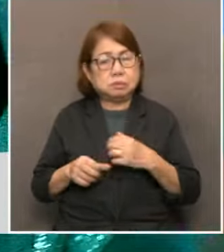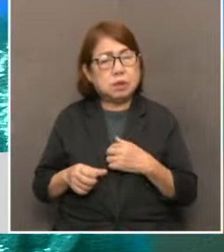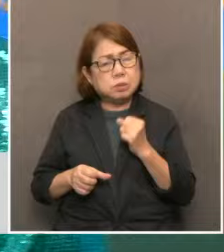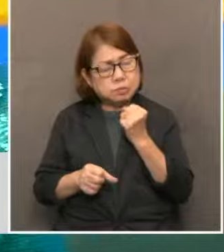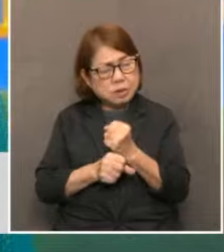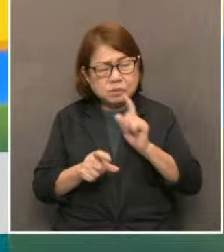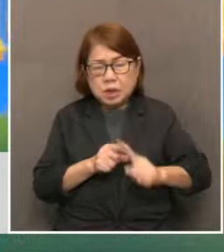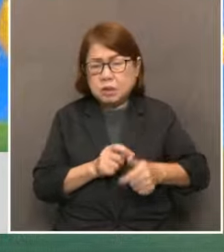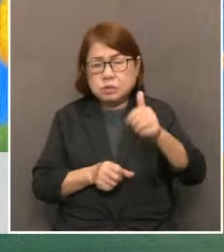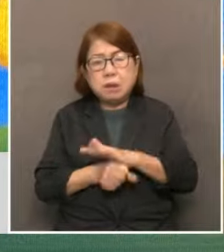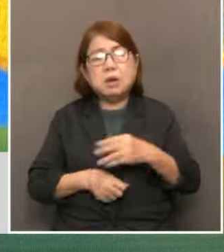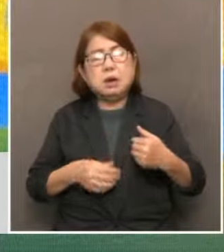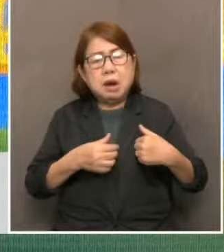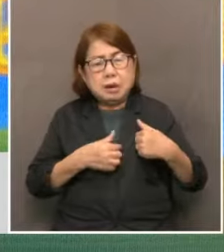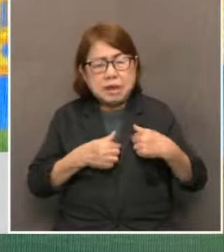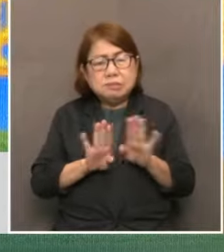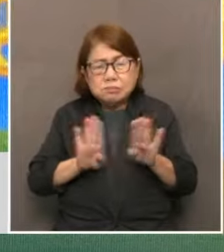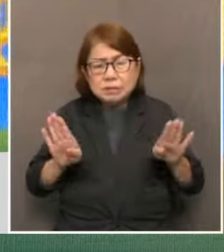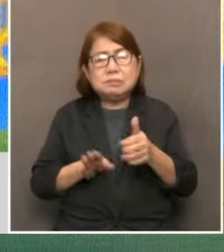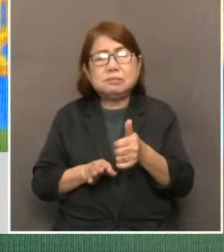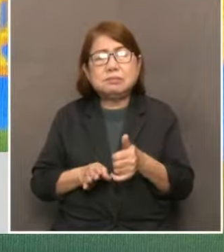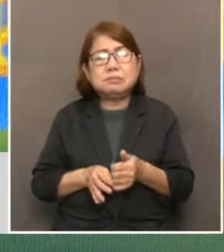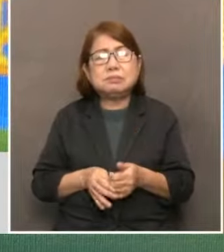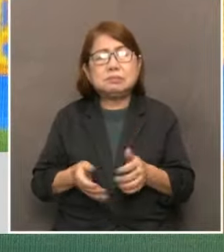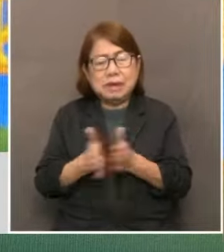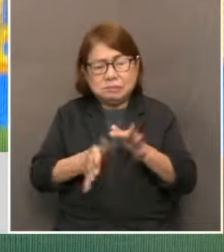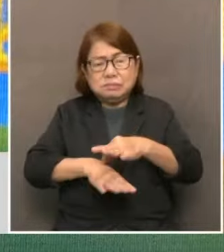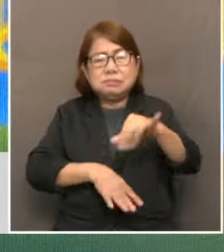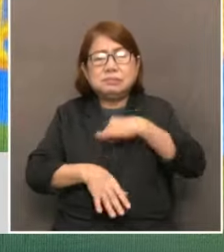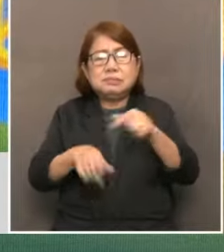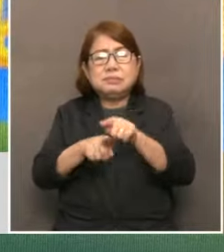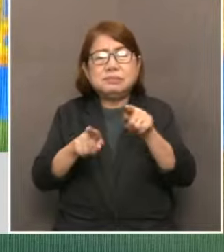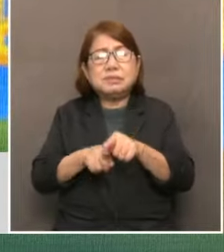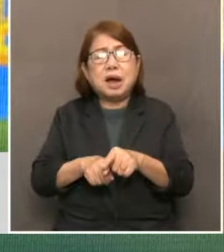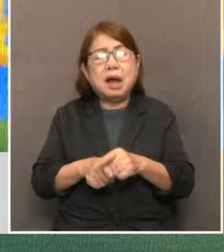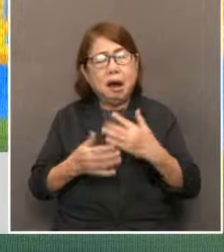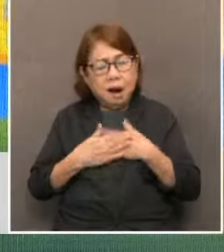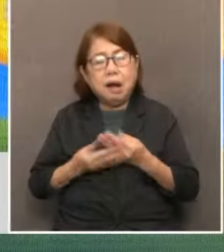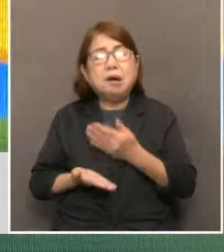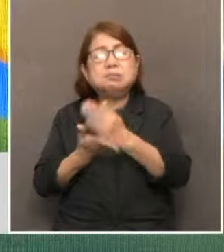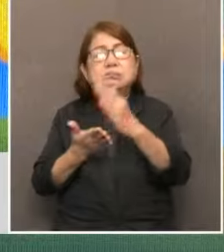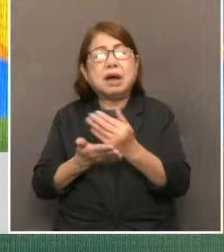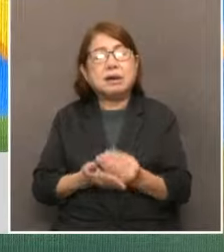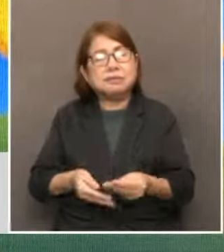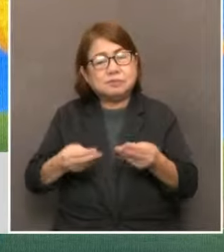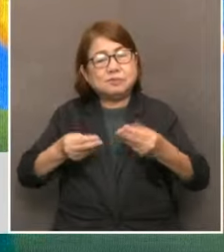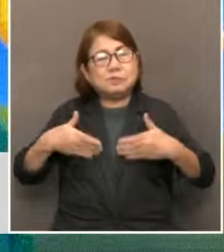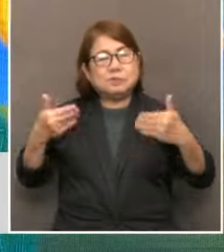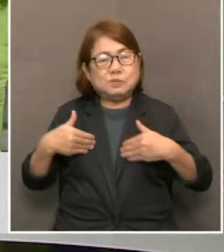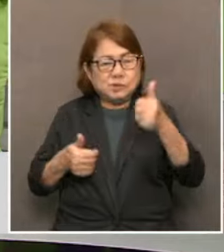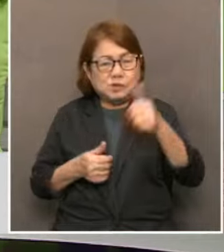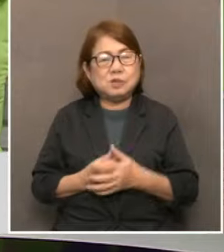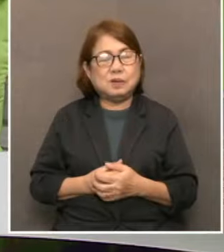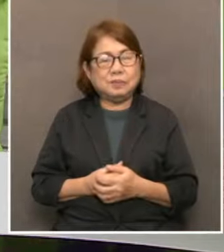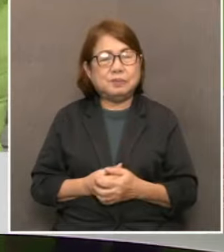ให้ทุกคนออกมาเปิดใจกว้างคือเอาง่ายๆว่าเพื่อนมนุษย์ด้วยกันเองเราแบ่งแบ่งปันความรักให้กันและกันแล้วก็มาจอยกันดีกว่าค่ะครับผมคุณ